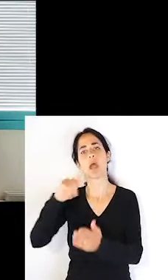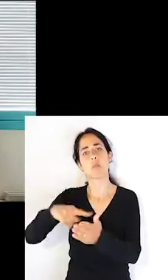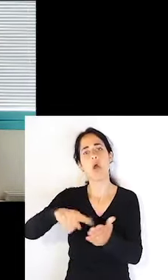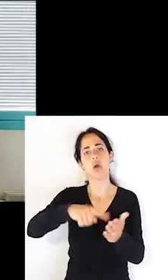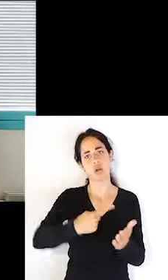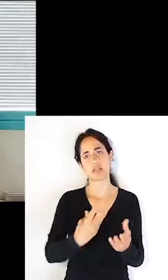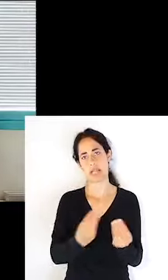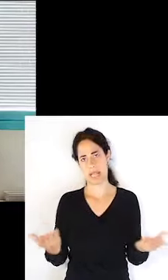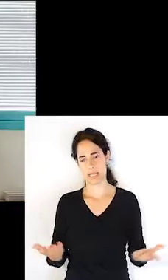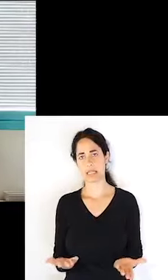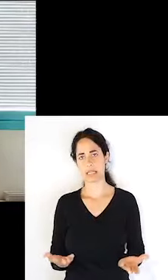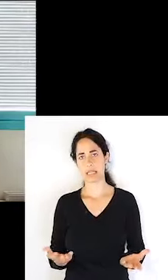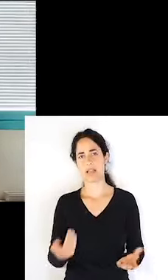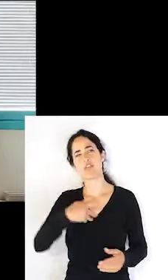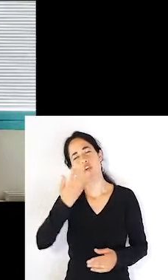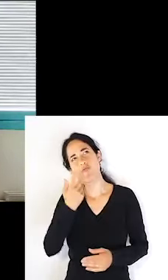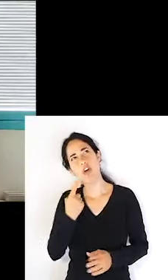di